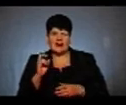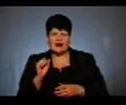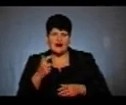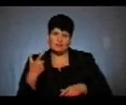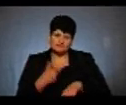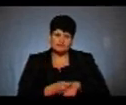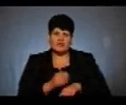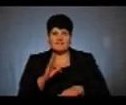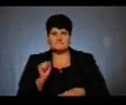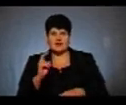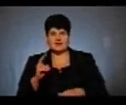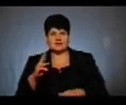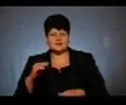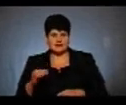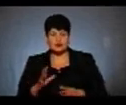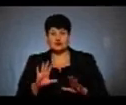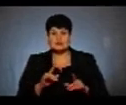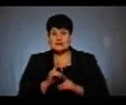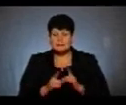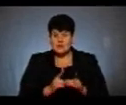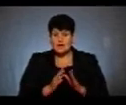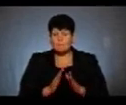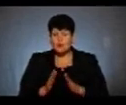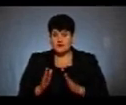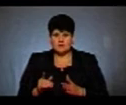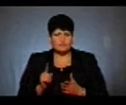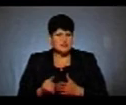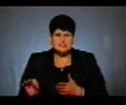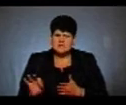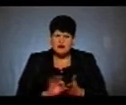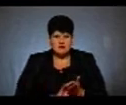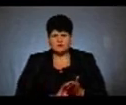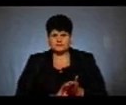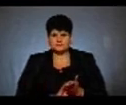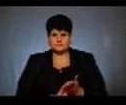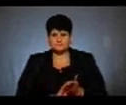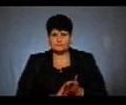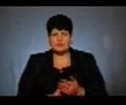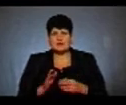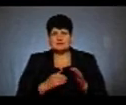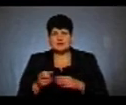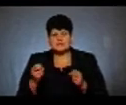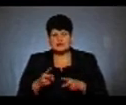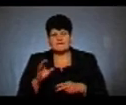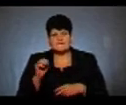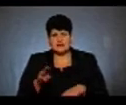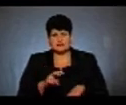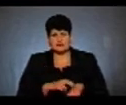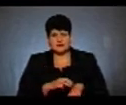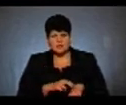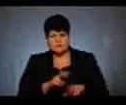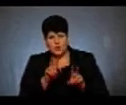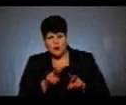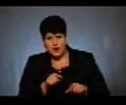якась зміна поведінки тварини, повинні негайно тут же повідомляти спеціаліста ветеринарної медицини, щоб він міг